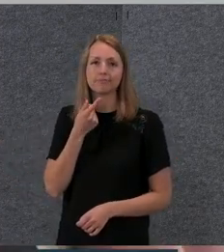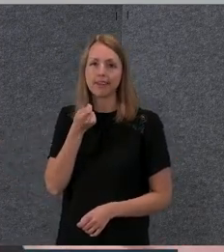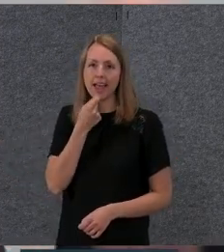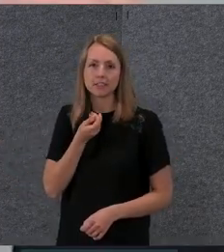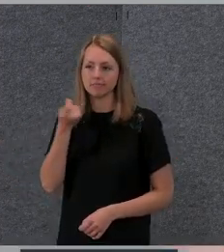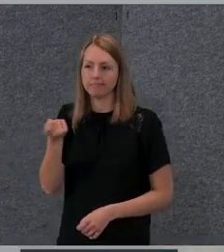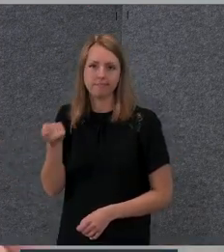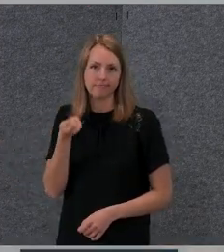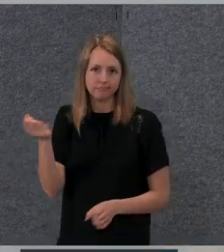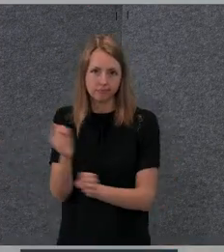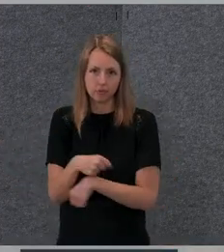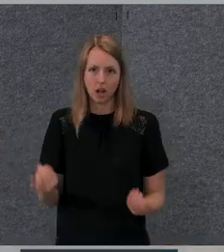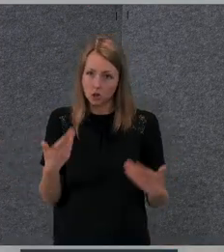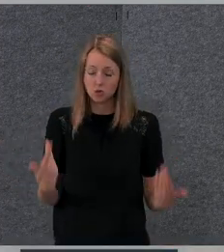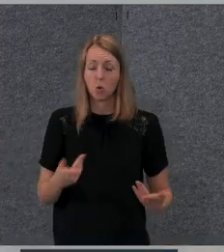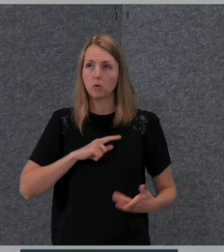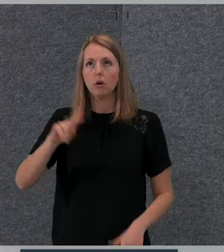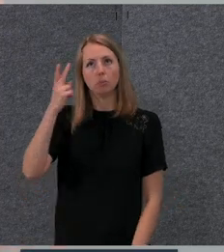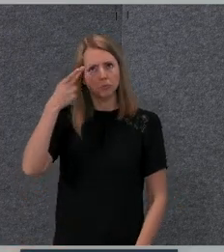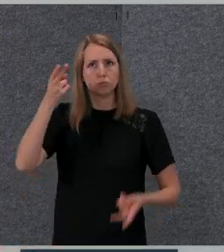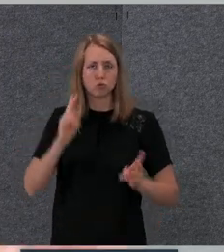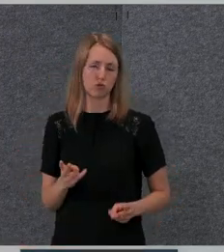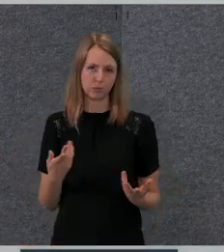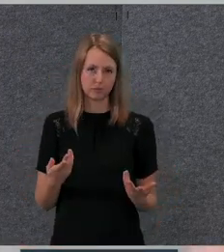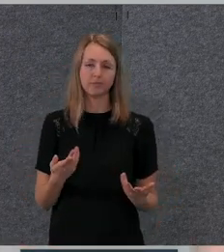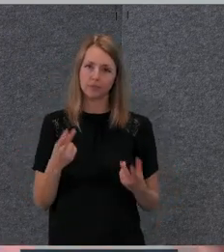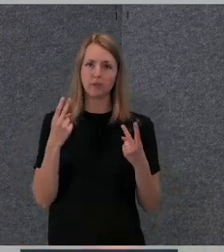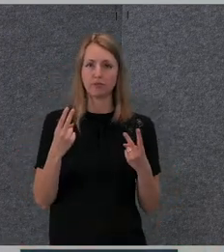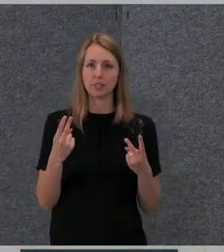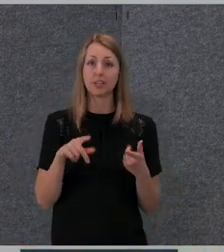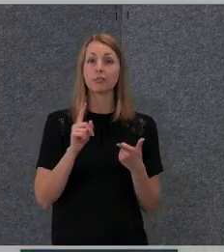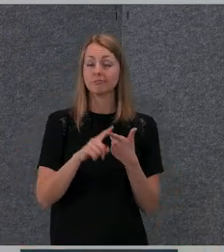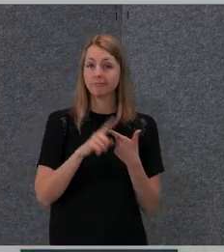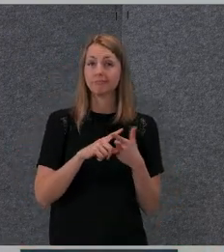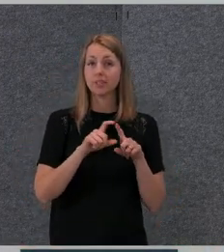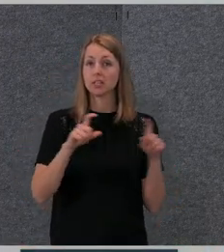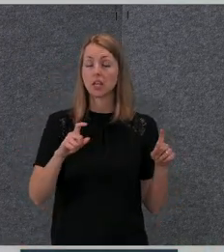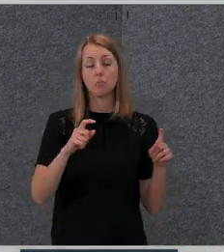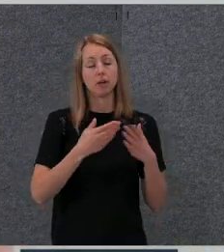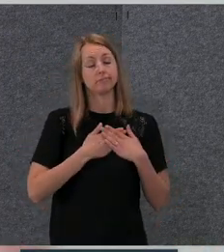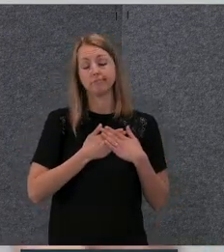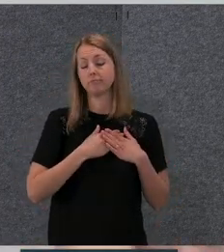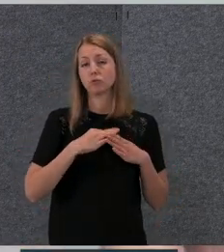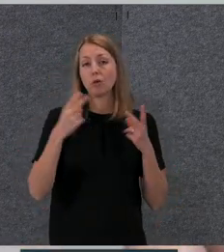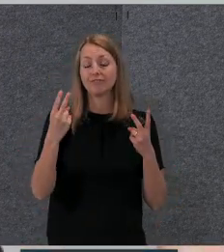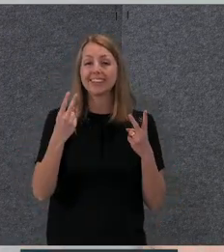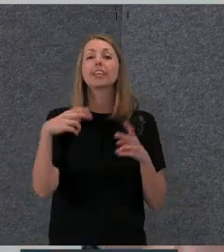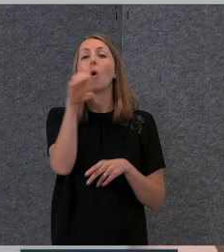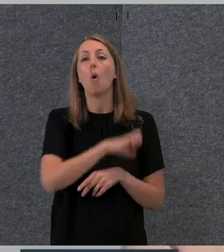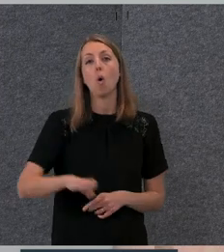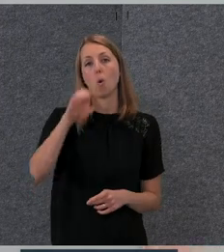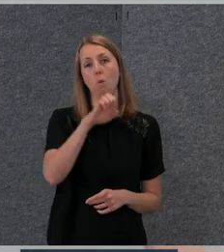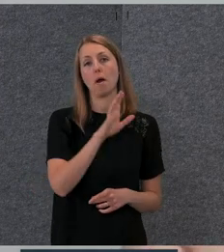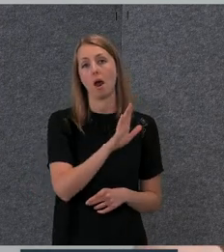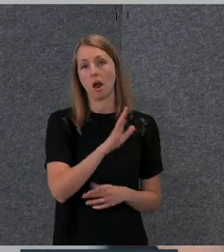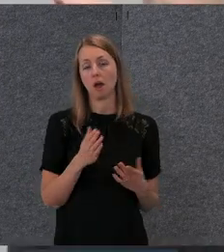ganz wichtiges, großes Herzensthema für mich ist, wenn Platz ist in der Fraktion für diesen Arbeitsbereich, ist Europa.